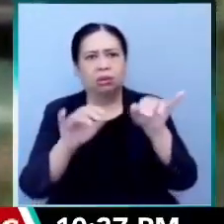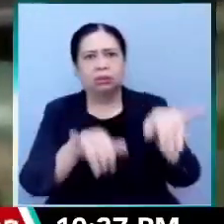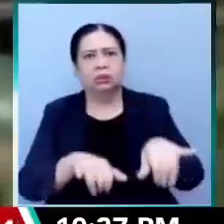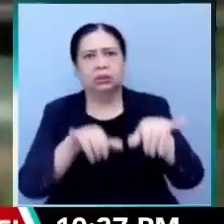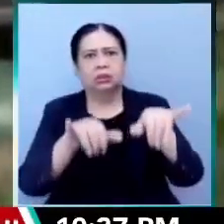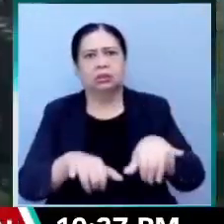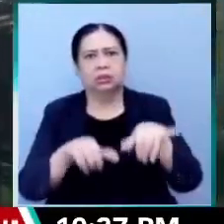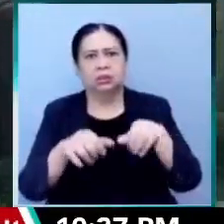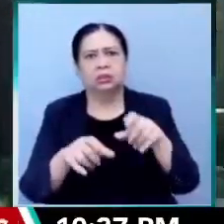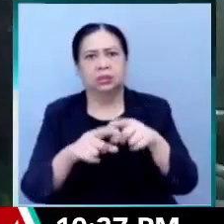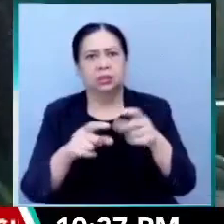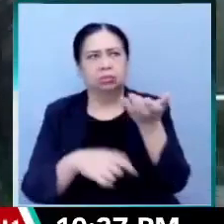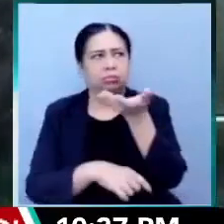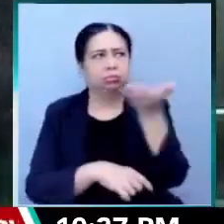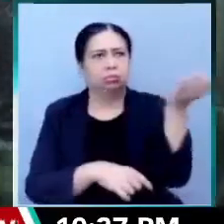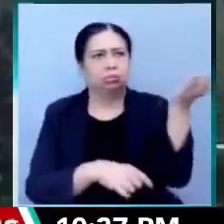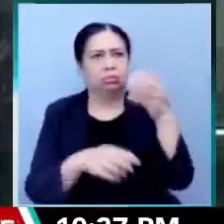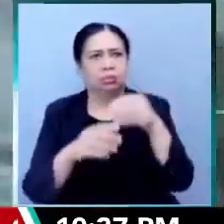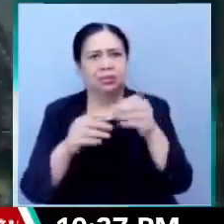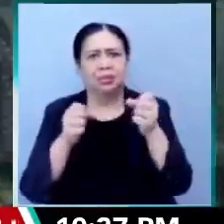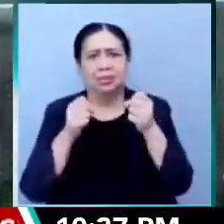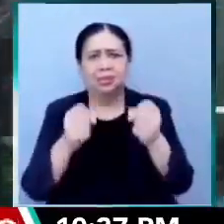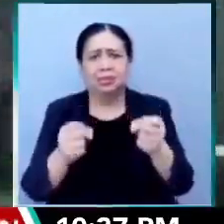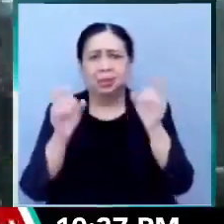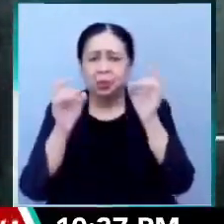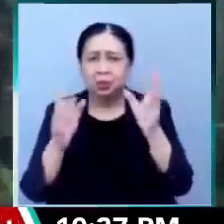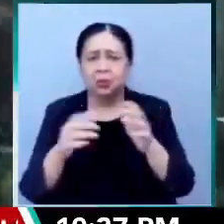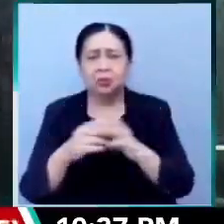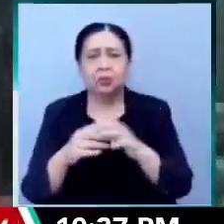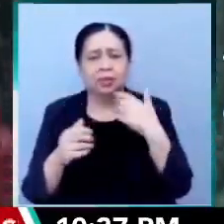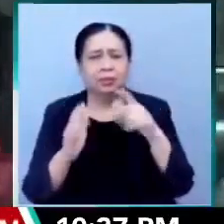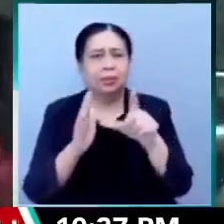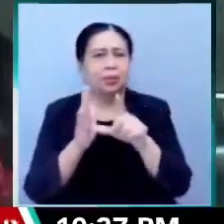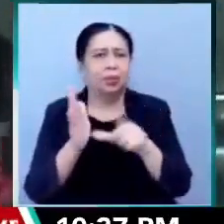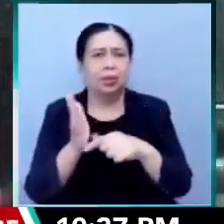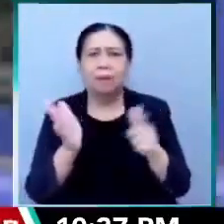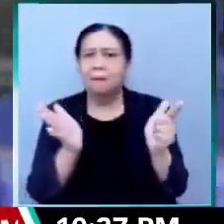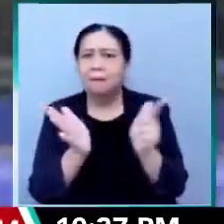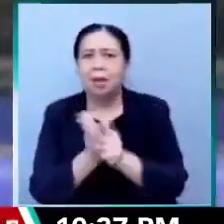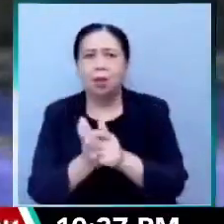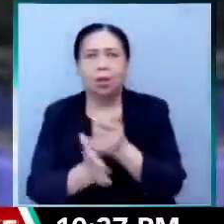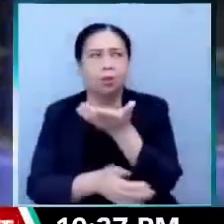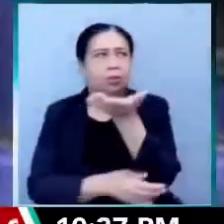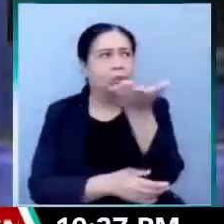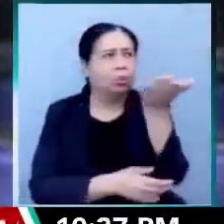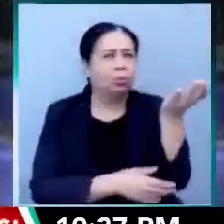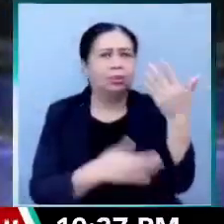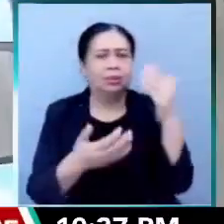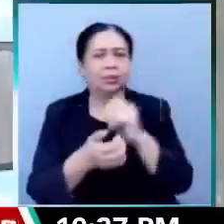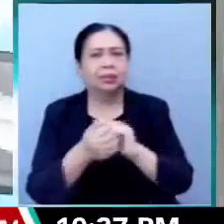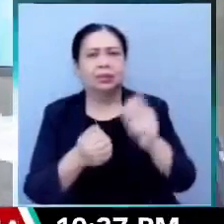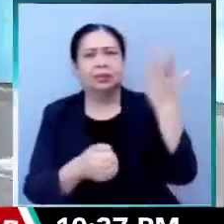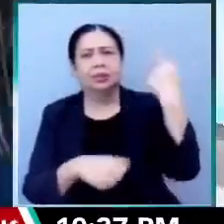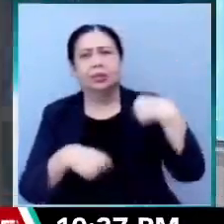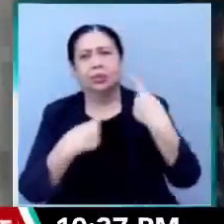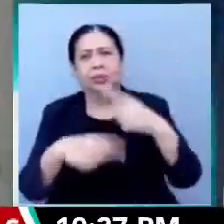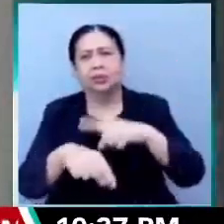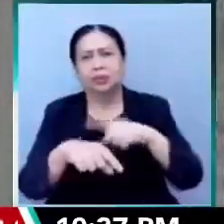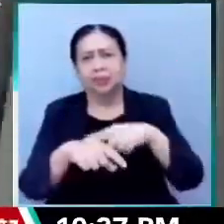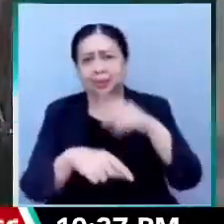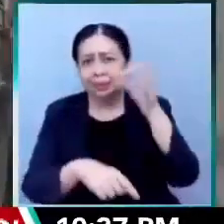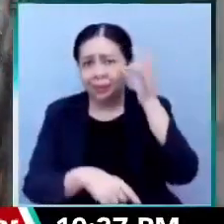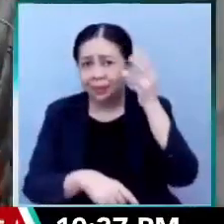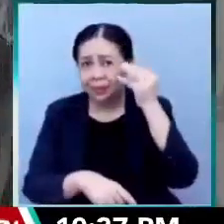nanlilimos na manatili sa kalsada. May batas na raw na nagbabawal sa pamamalimos na naipasa noon pang panahon ni President Ferdinand Marcos